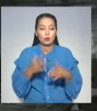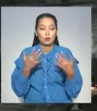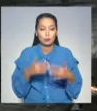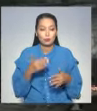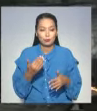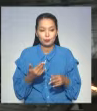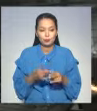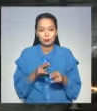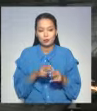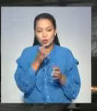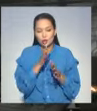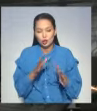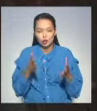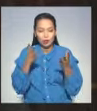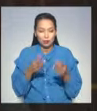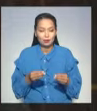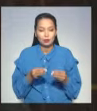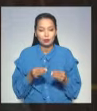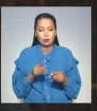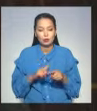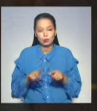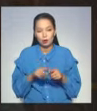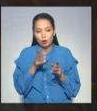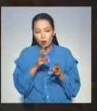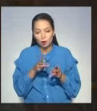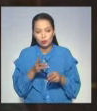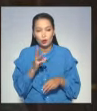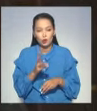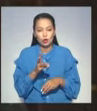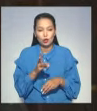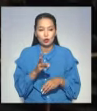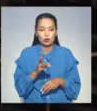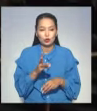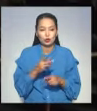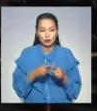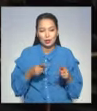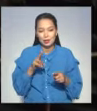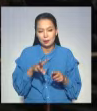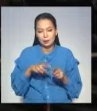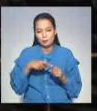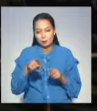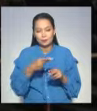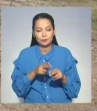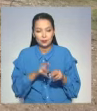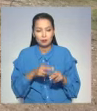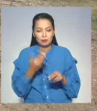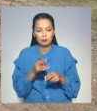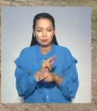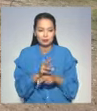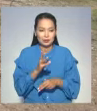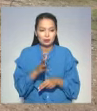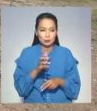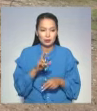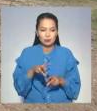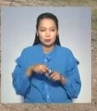жылыту маусымына дайындықта қызу жүріп жатыр. Шаһардағы 3 шақырымнан астам жылу құбыры жаңартылуда. Сондай-ақ 3 жылыту қазандығы жөнделмек. Біздің